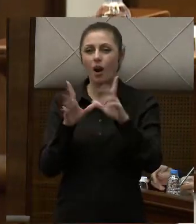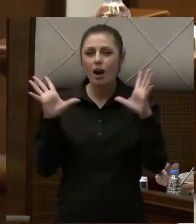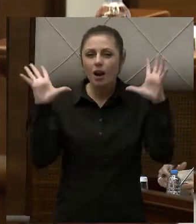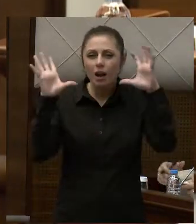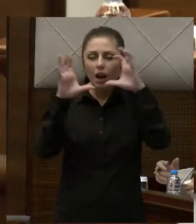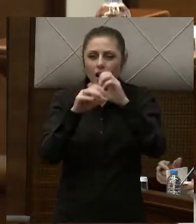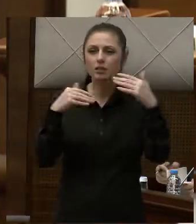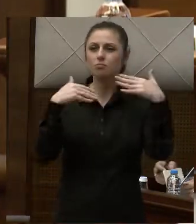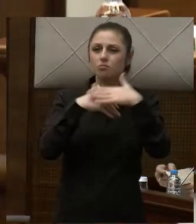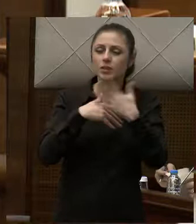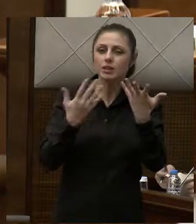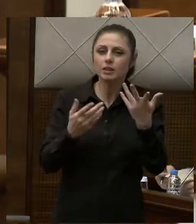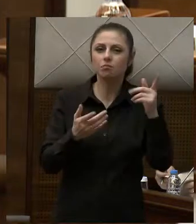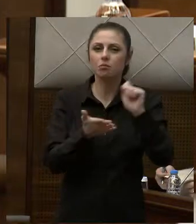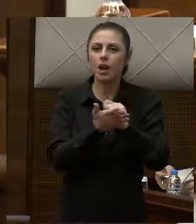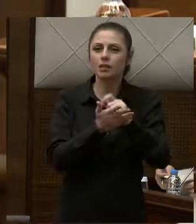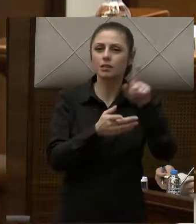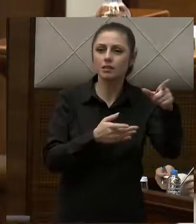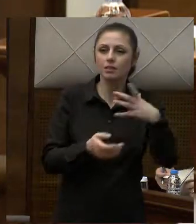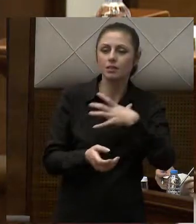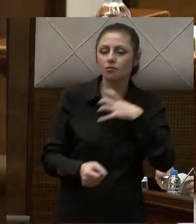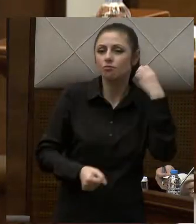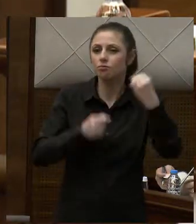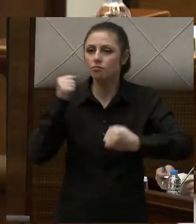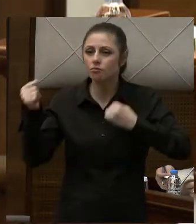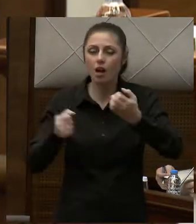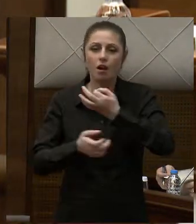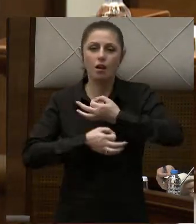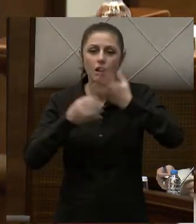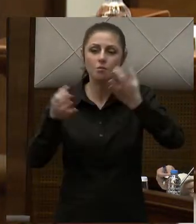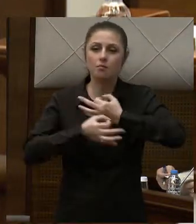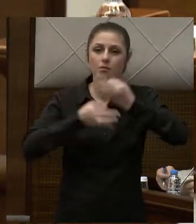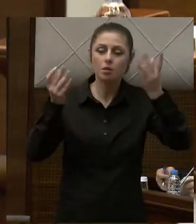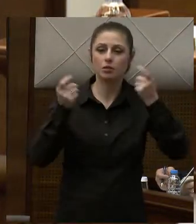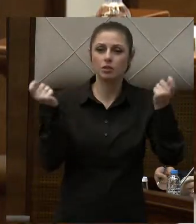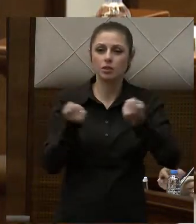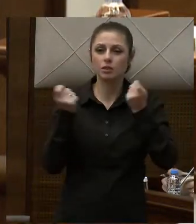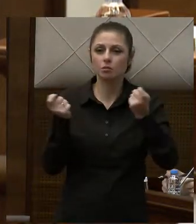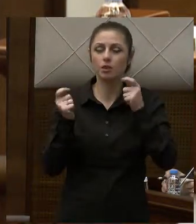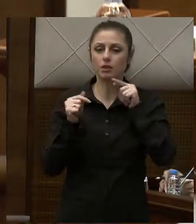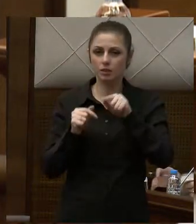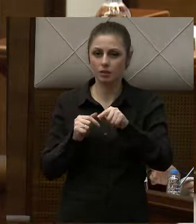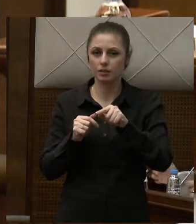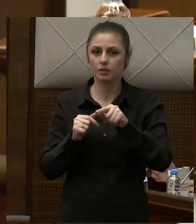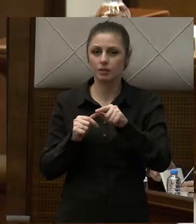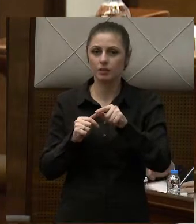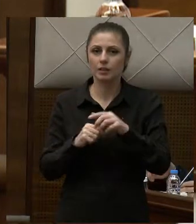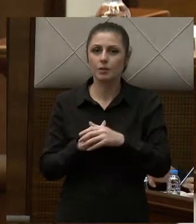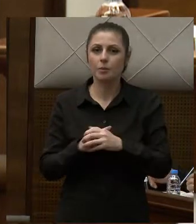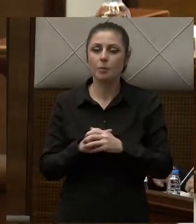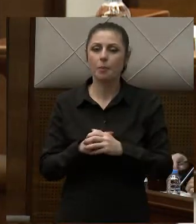üstlenen medyamız olması gerektiği gibi tavrını milli irade ve demokrasiden yana kullanarak